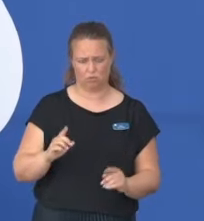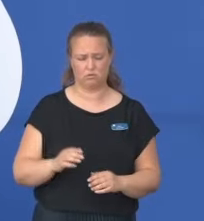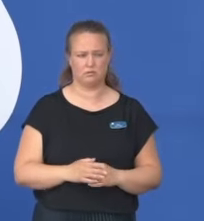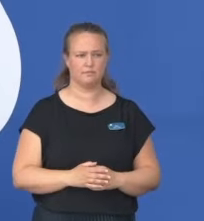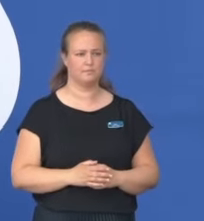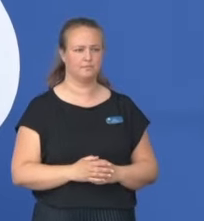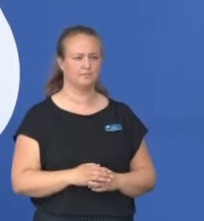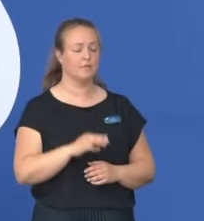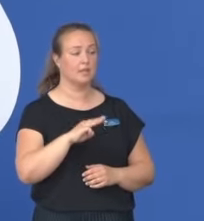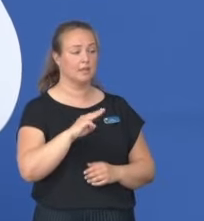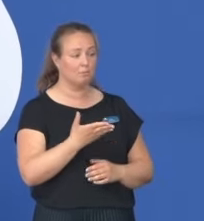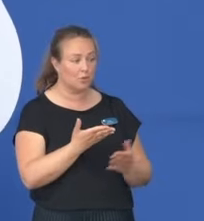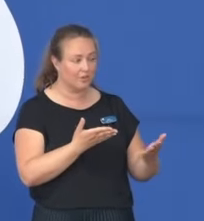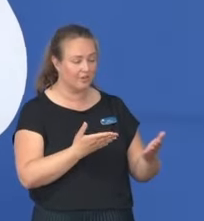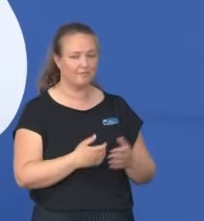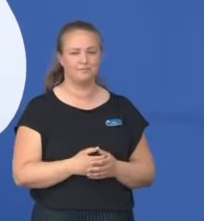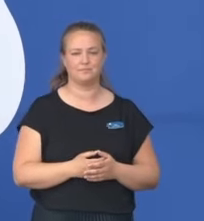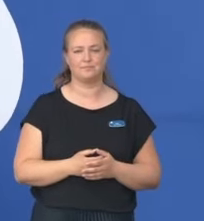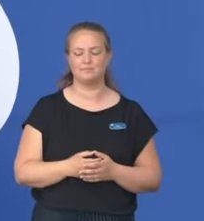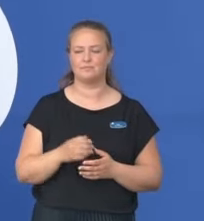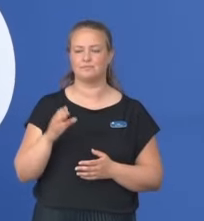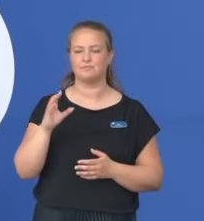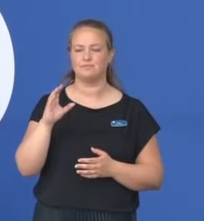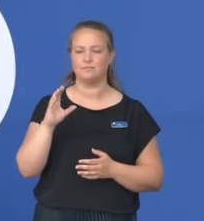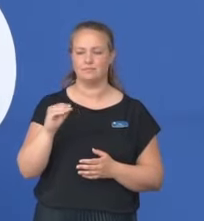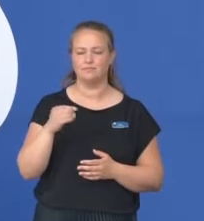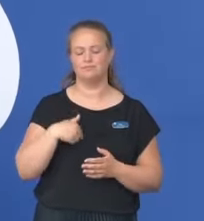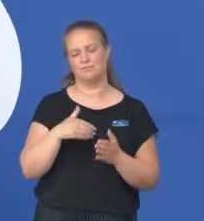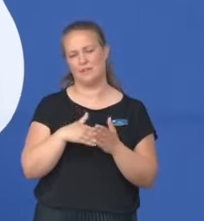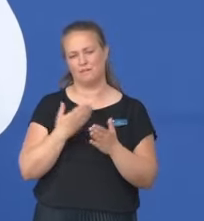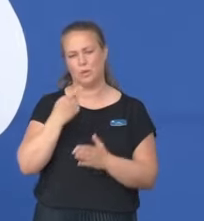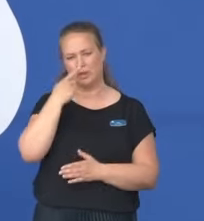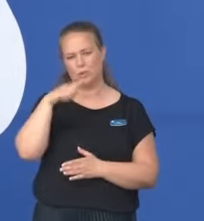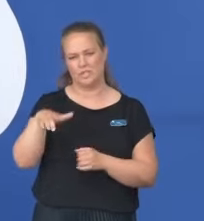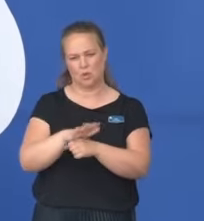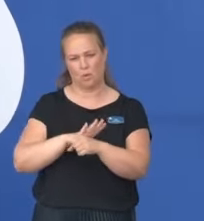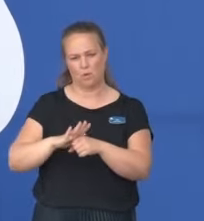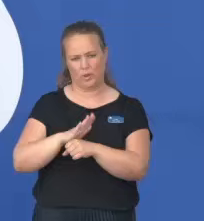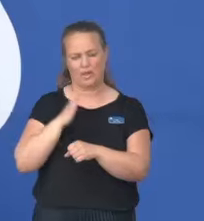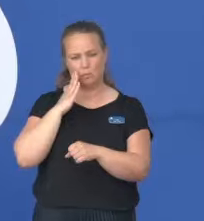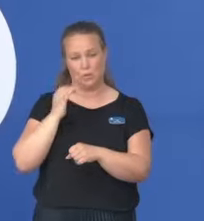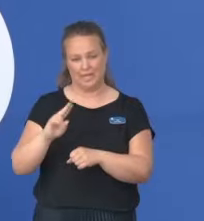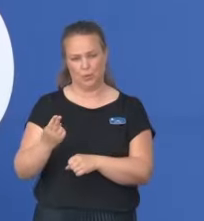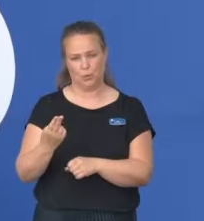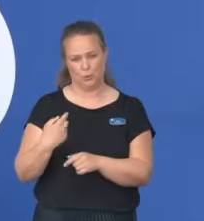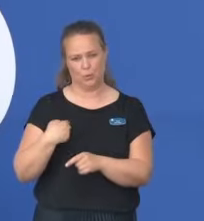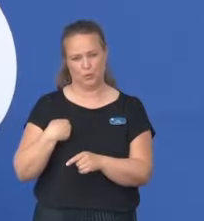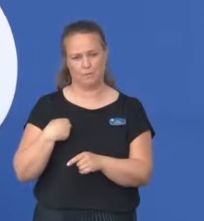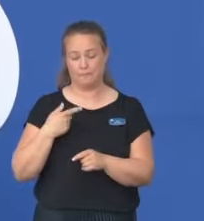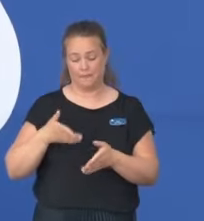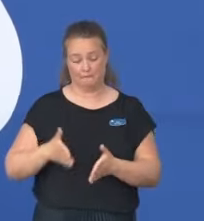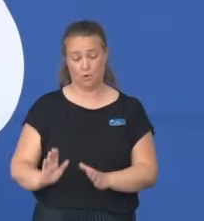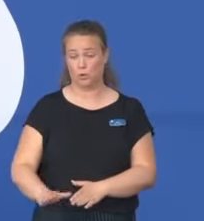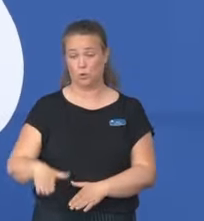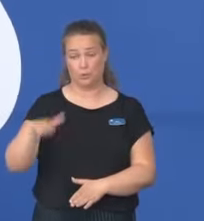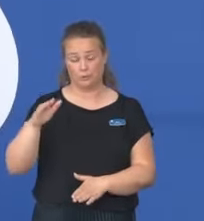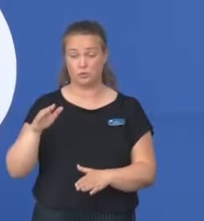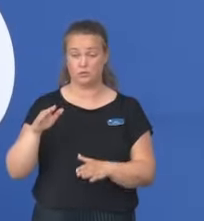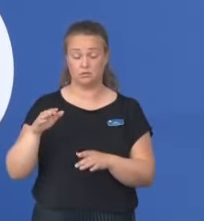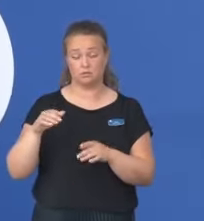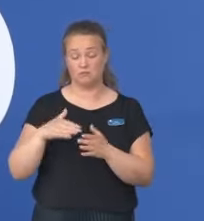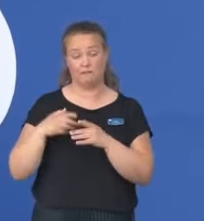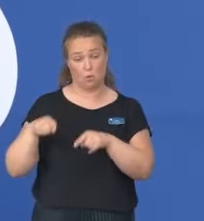det, Ung Vänster. Ja, men så här. Jag kommer från ett utsatt område. Jag bor i ett utsatt område nu, född, uppvuxen och kommer